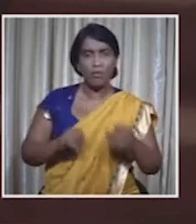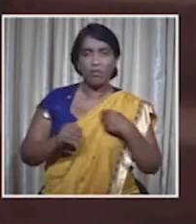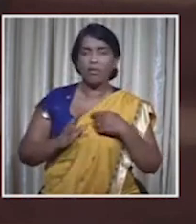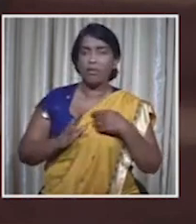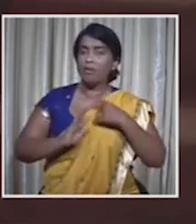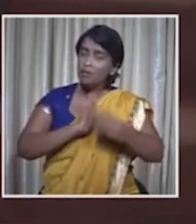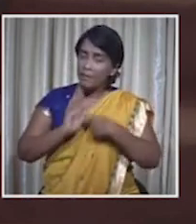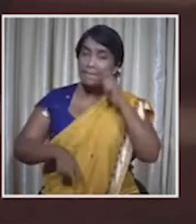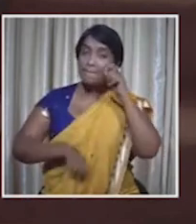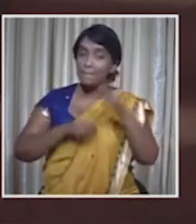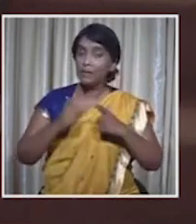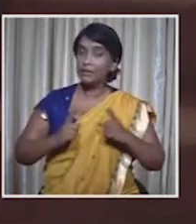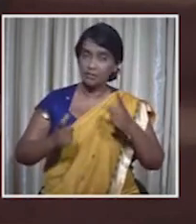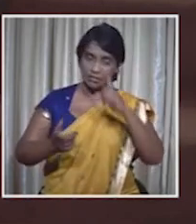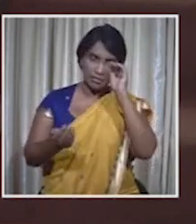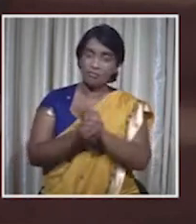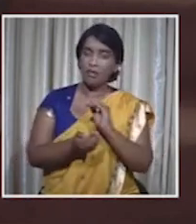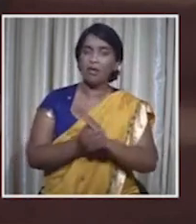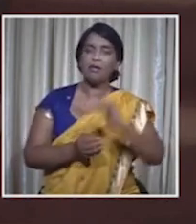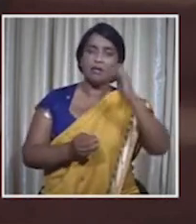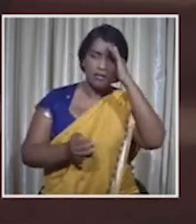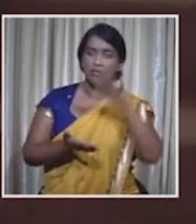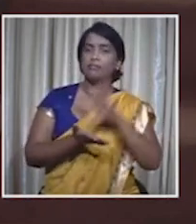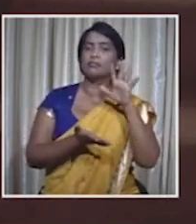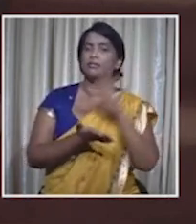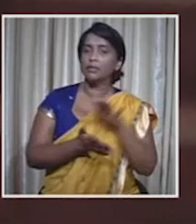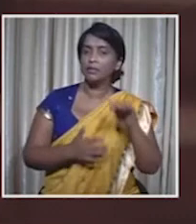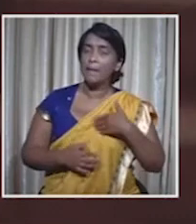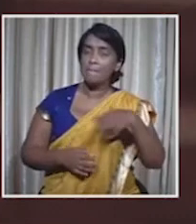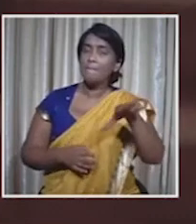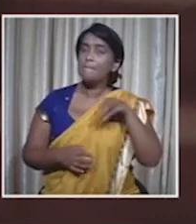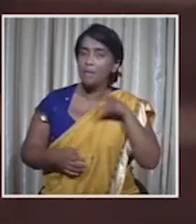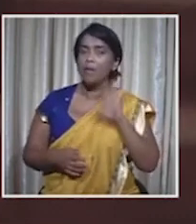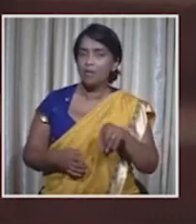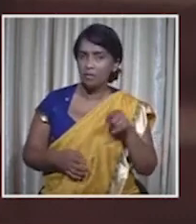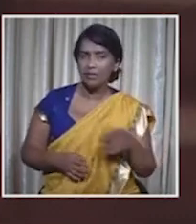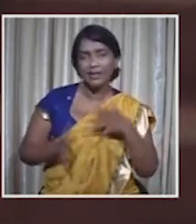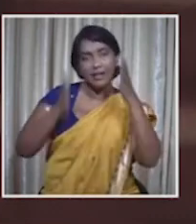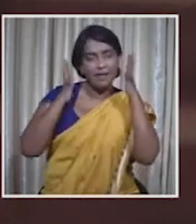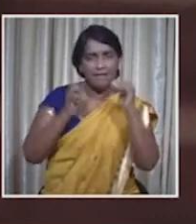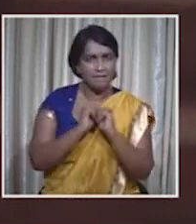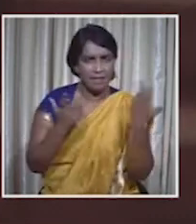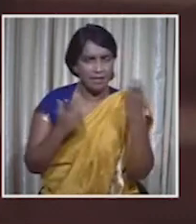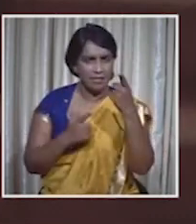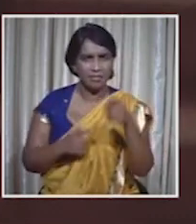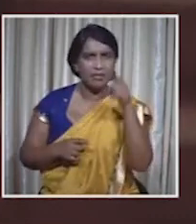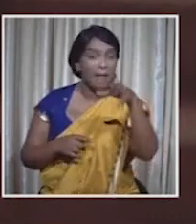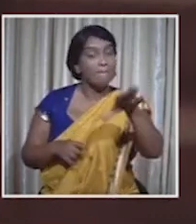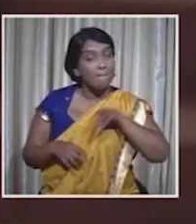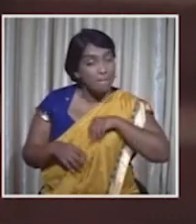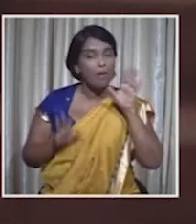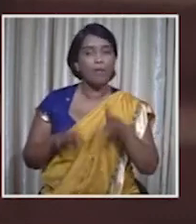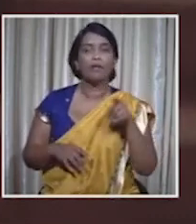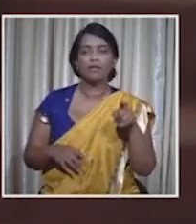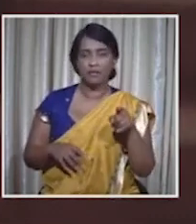රට මුළු සමස්ත රටේ ජනතාවගේ ජීවිත ආරක්ෂා කරගත්ත නායකයෙක් ඇටි ඉතිහාසගත වෙනවා. මේක අපි පිළිගන්න වෙනවා. hina වෙලා හරියන්නේ නැහැ.